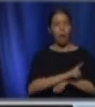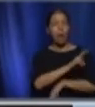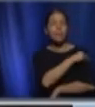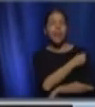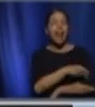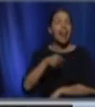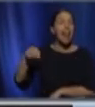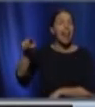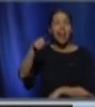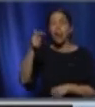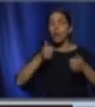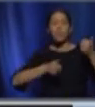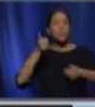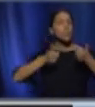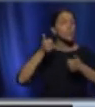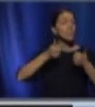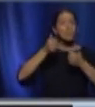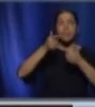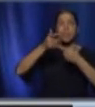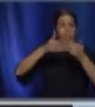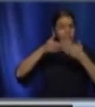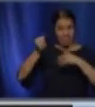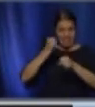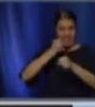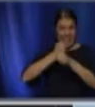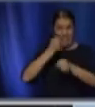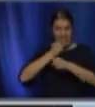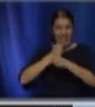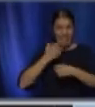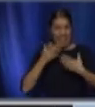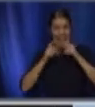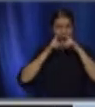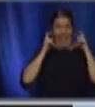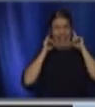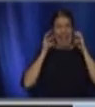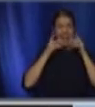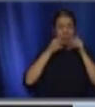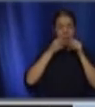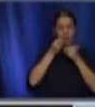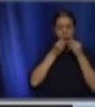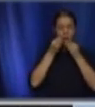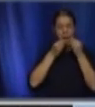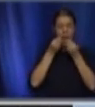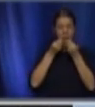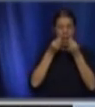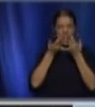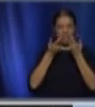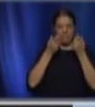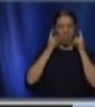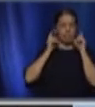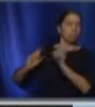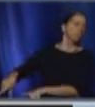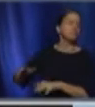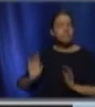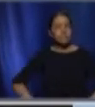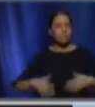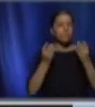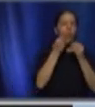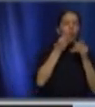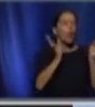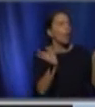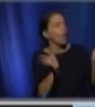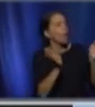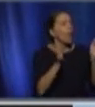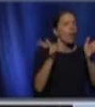pour le lunch, ils se retrouvent ensemble, on enlève le masque, c'est vraiment un relâchement de, je dirais presque